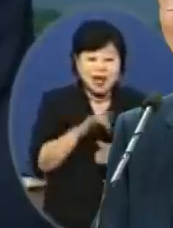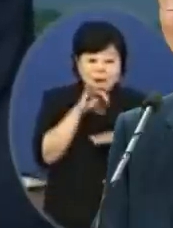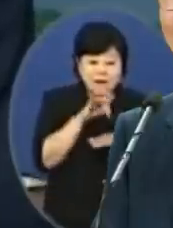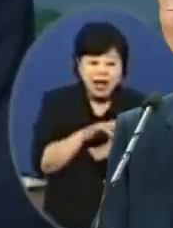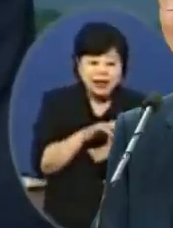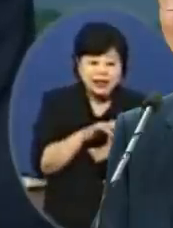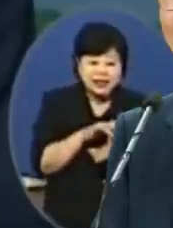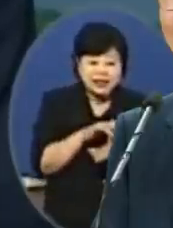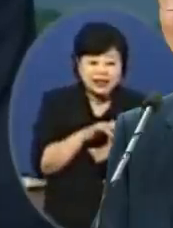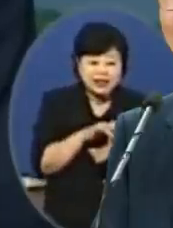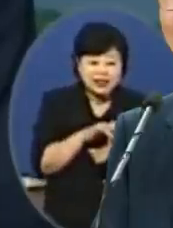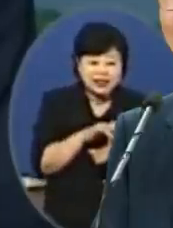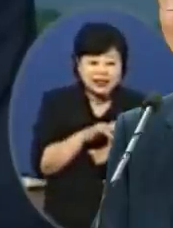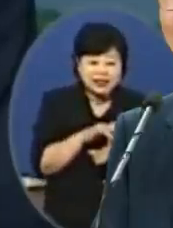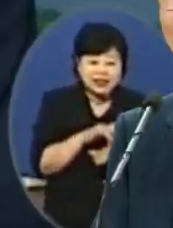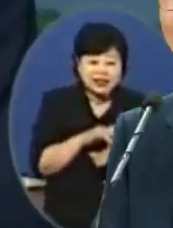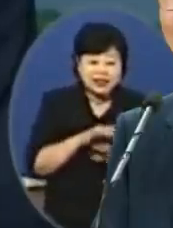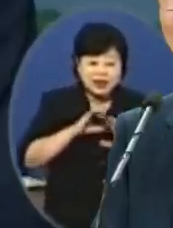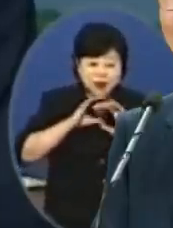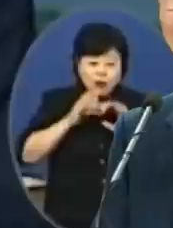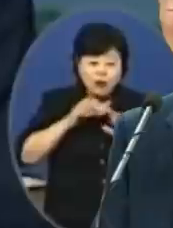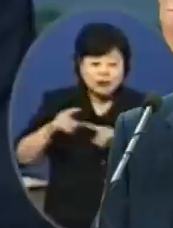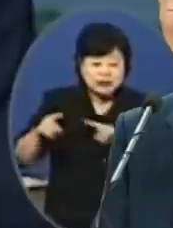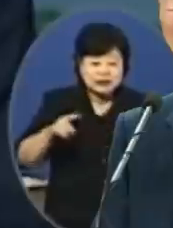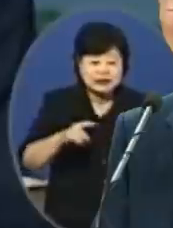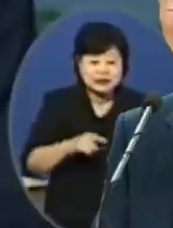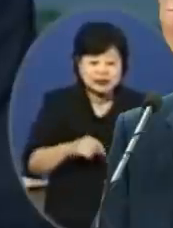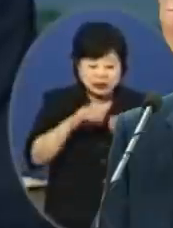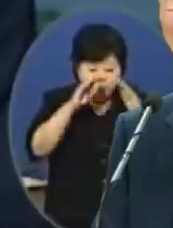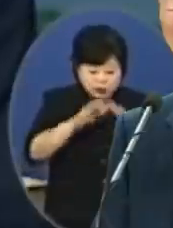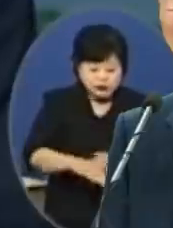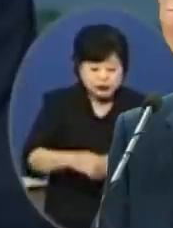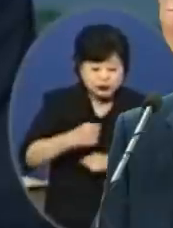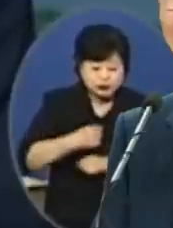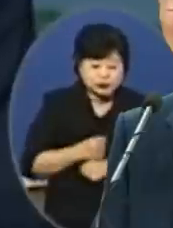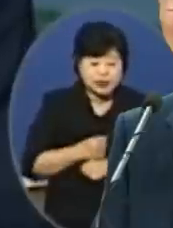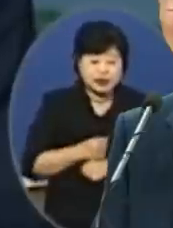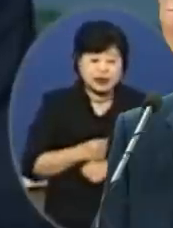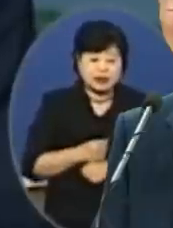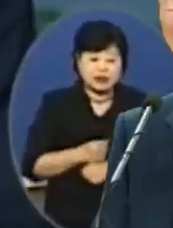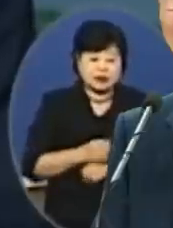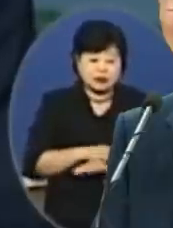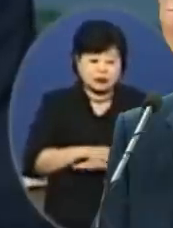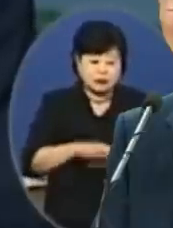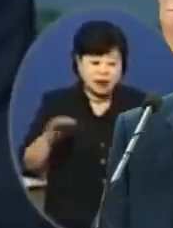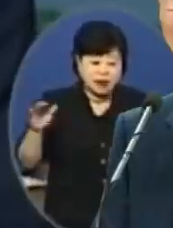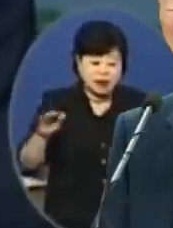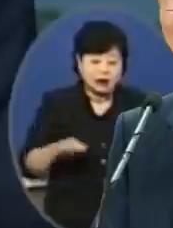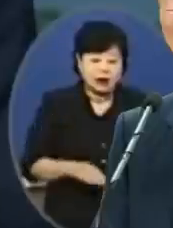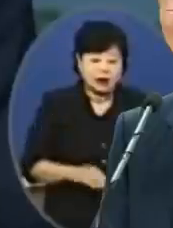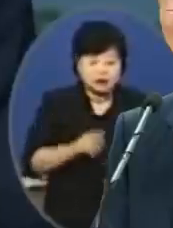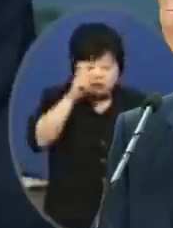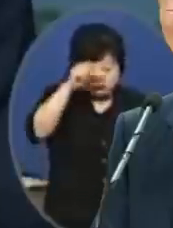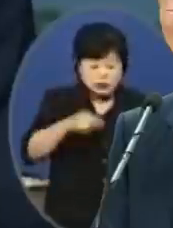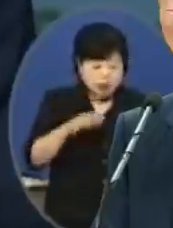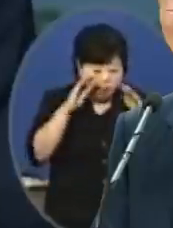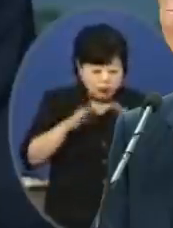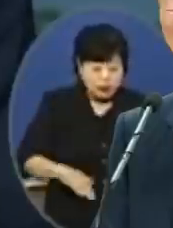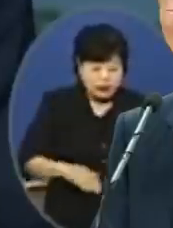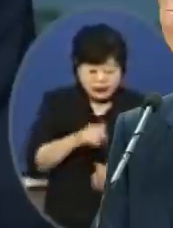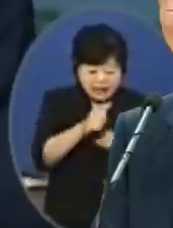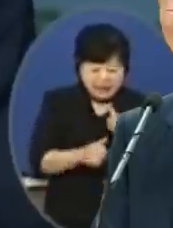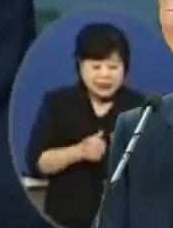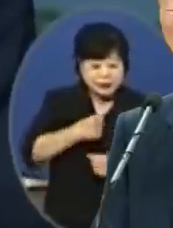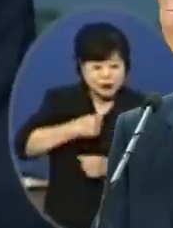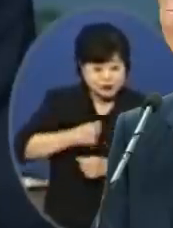마귀의 정권은 무너지고 군대는 해산되었습니다. 우주에서 무너졌습니다. 그 하나님의